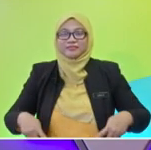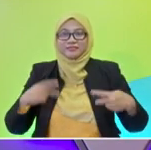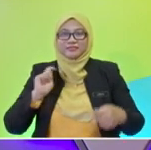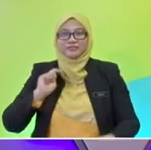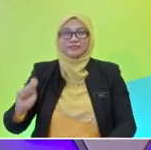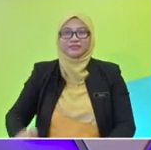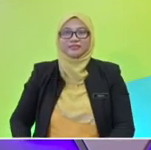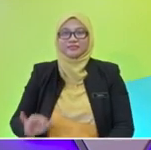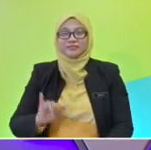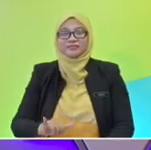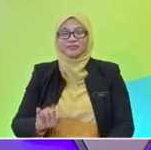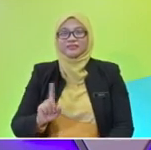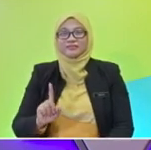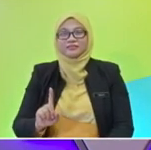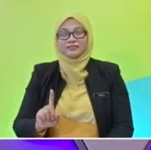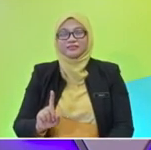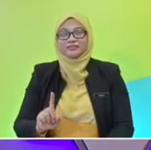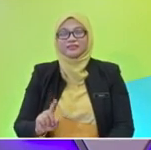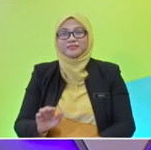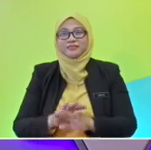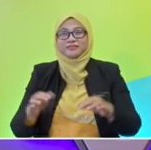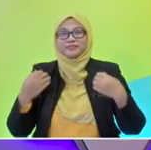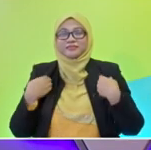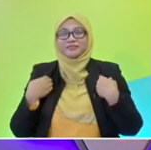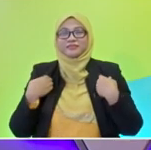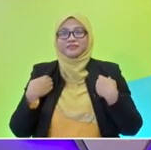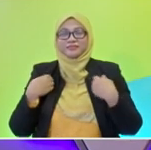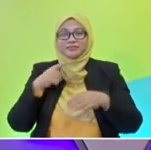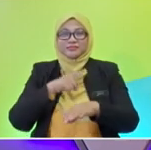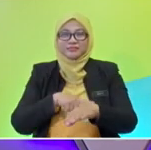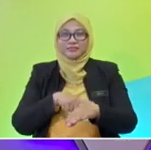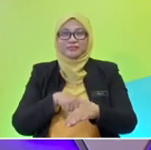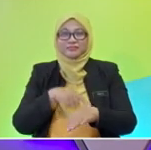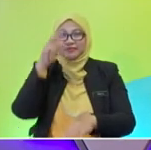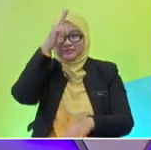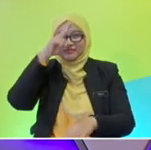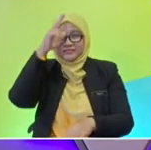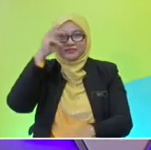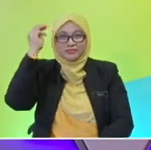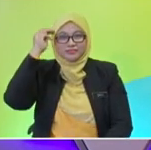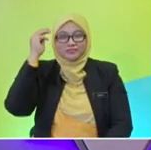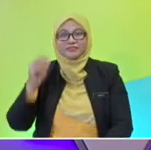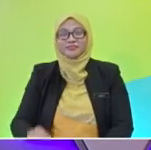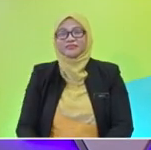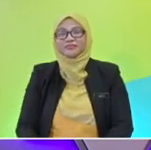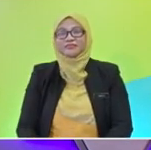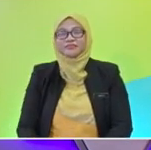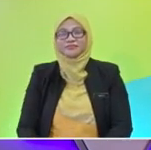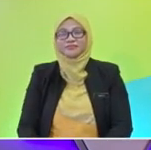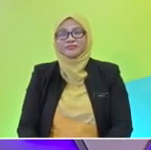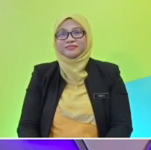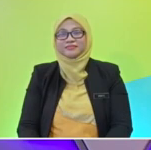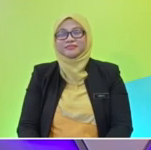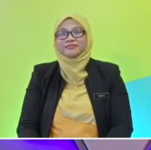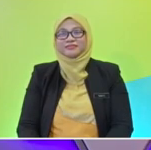adalah benda yang tidak kita miliki pada ketika itu dan disaat perkembangan dan perikerajaan Melayu awal ini kepada kerajaan-kerajaan